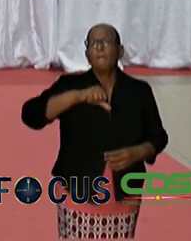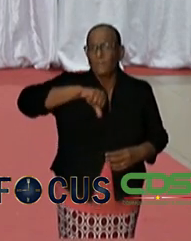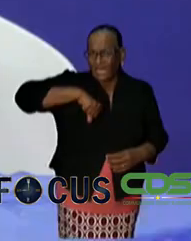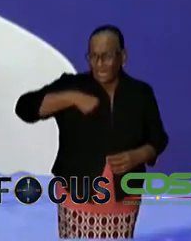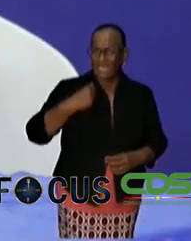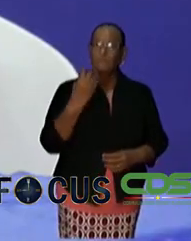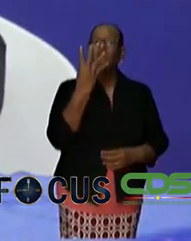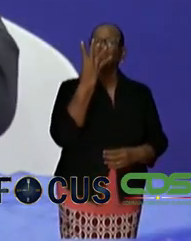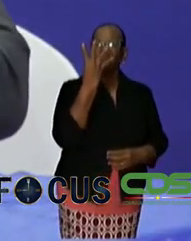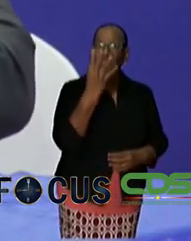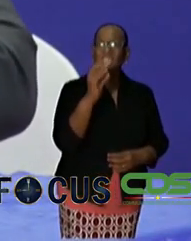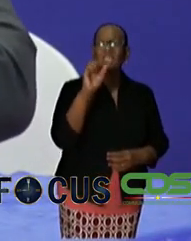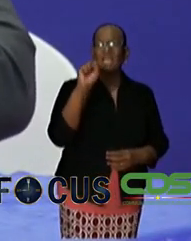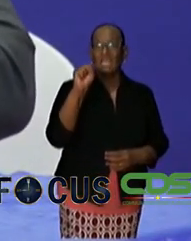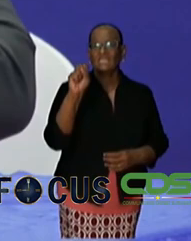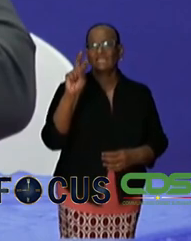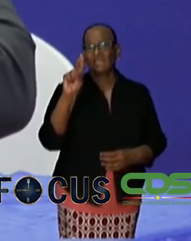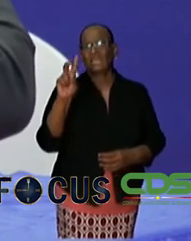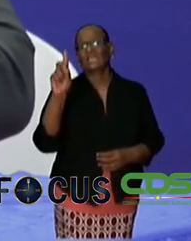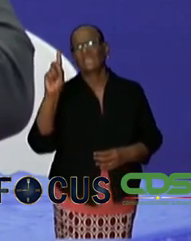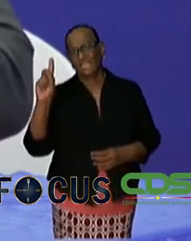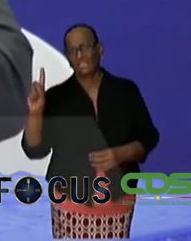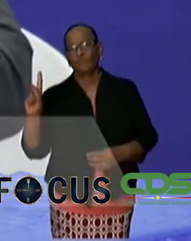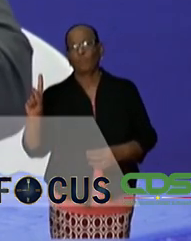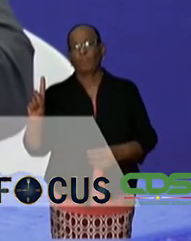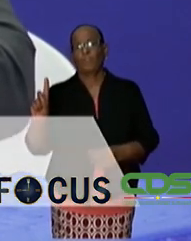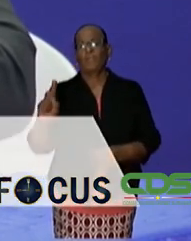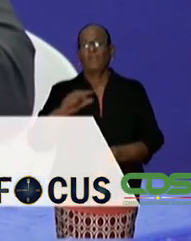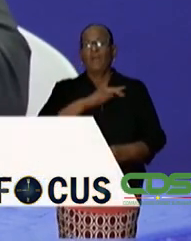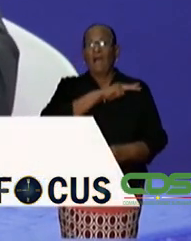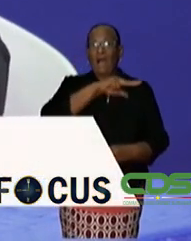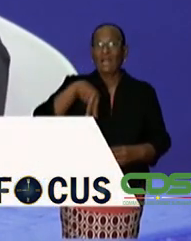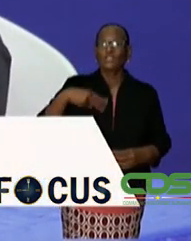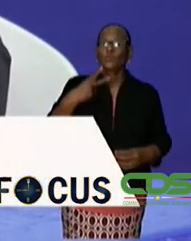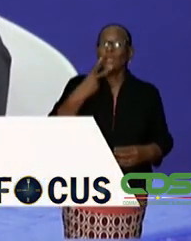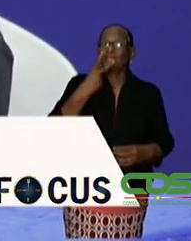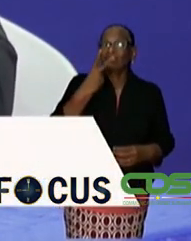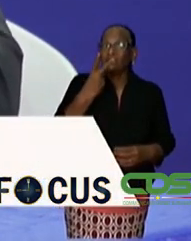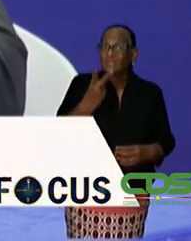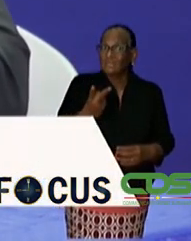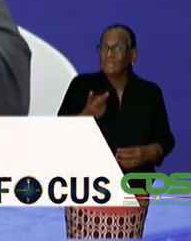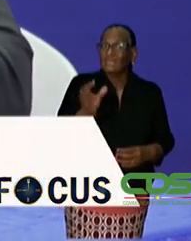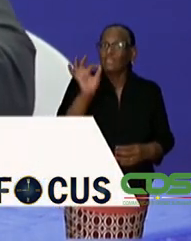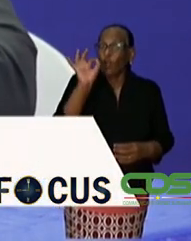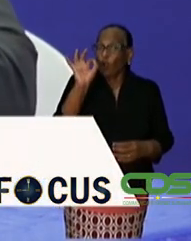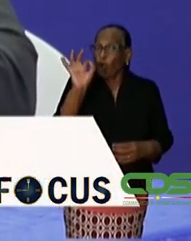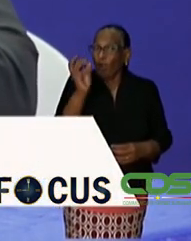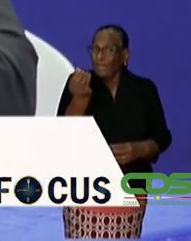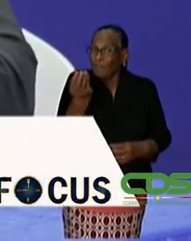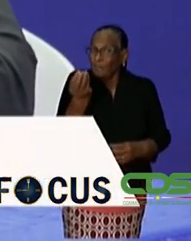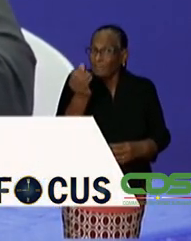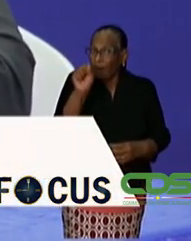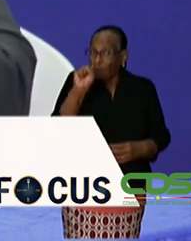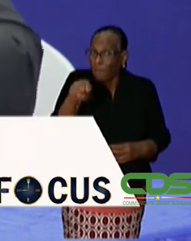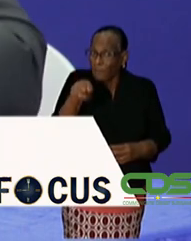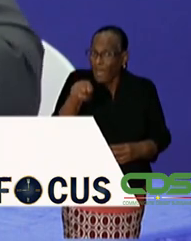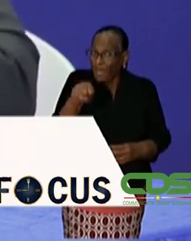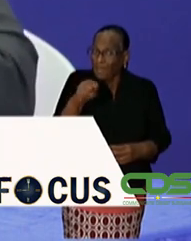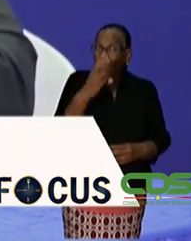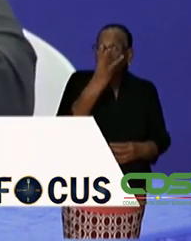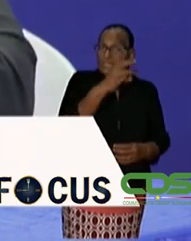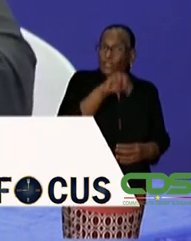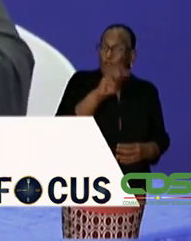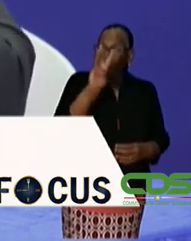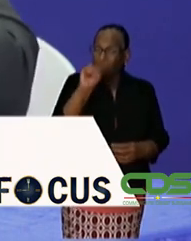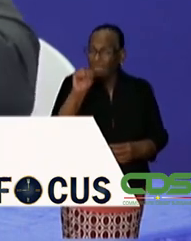SRD. En wanneer de prijs, wanneer het bleek dat het concreet tarief moet zijn 3,30 en je